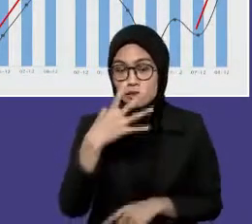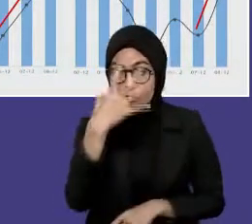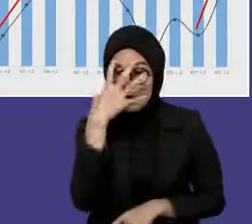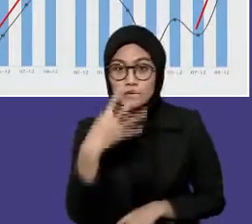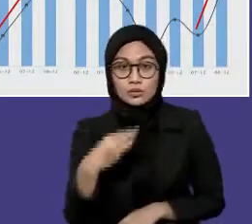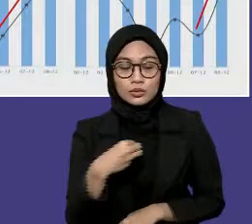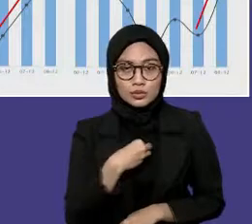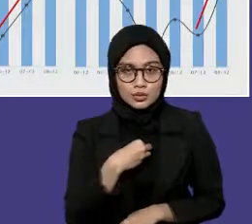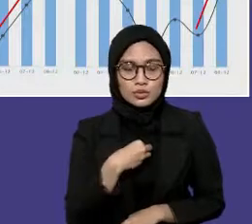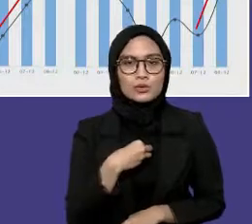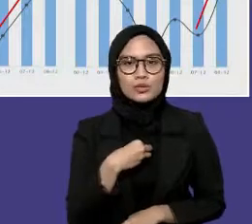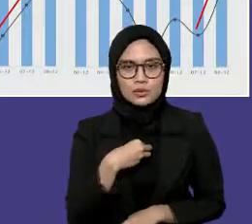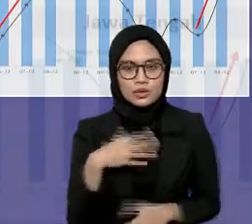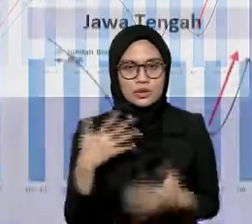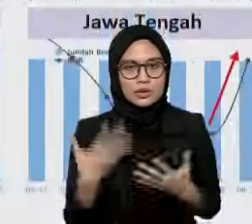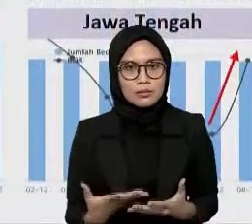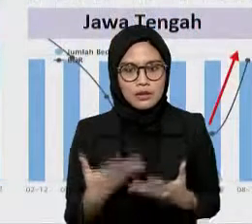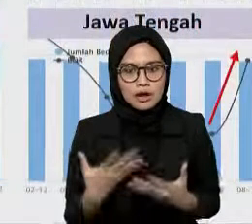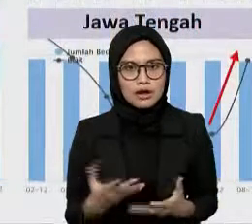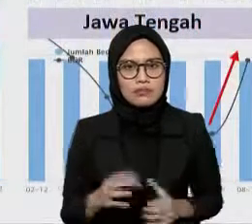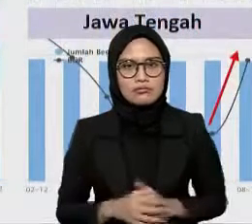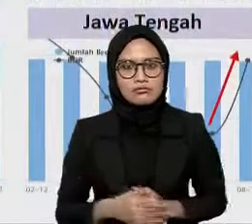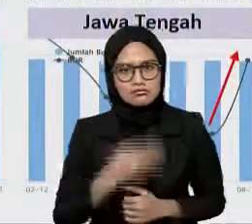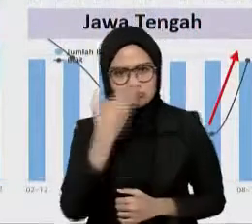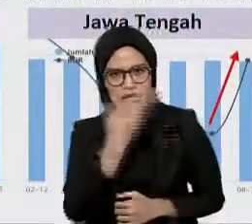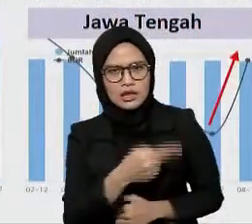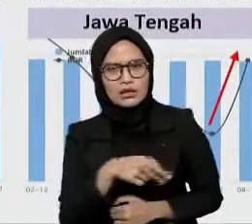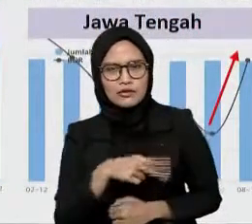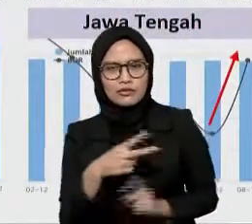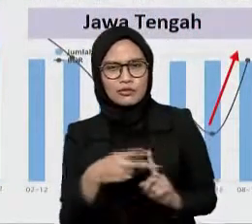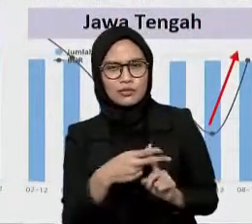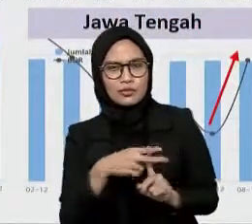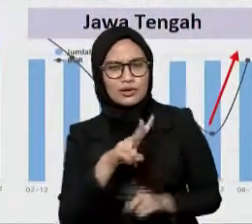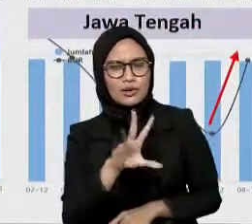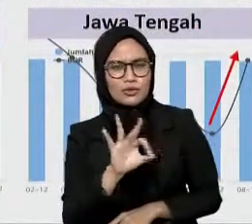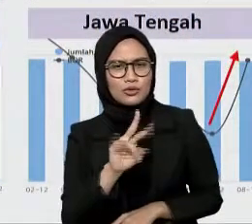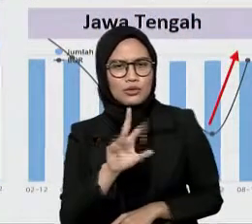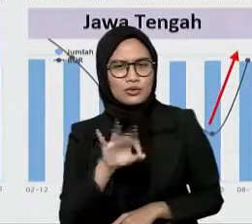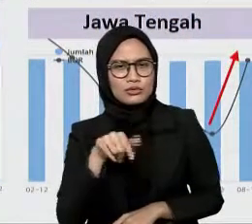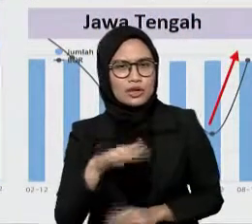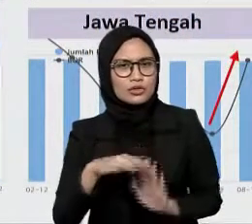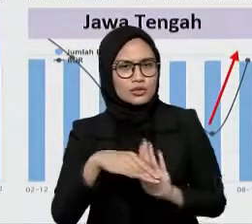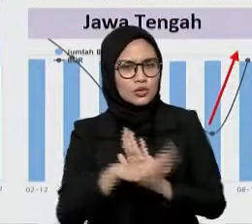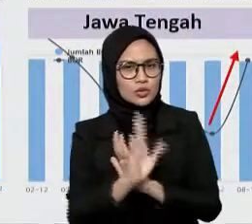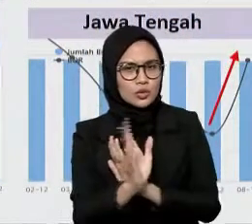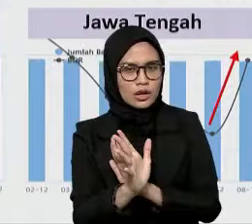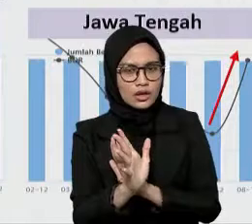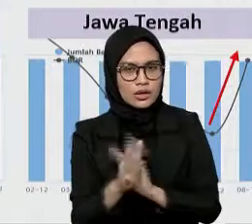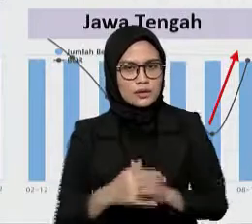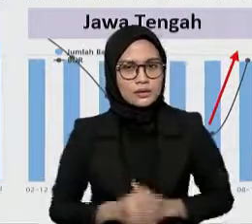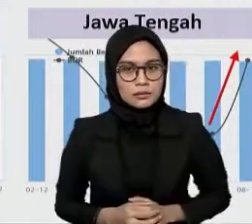masih di atas mobilitas pembanding pada Februari 2020. Sementara